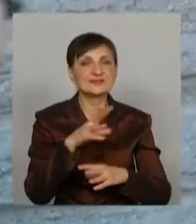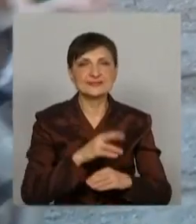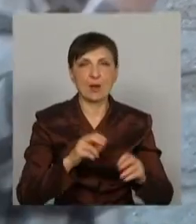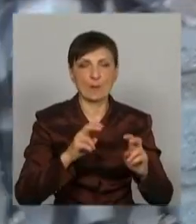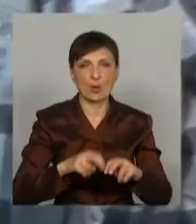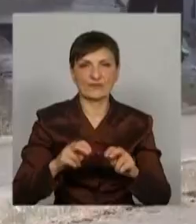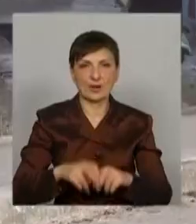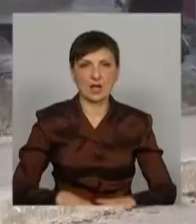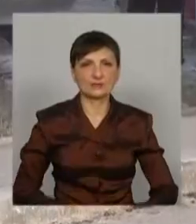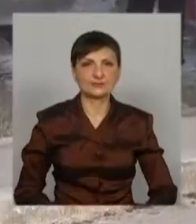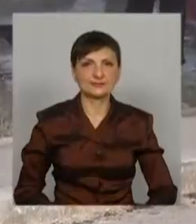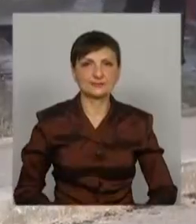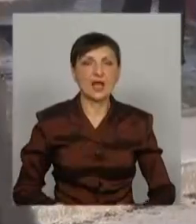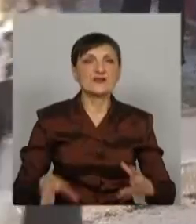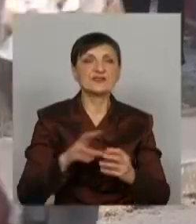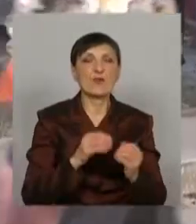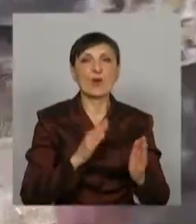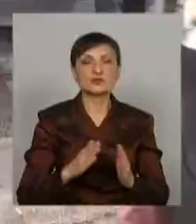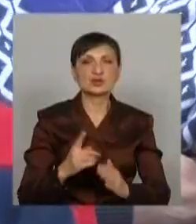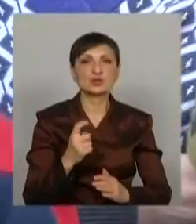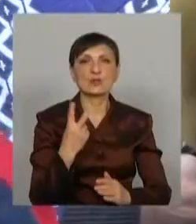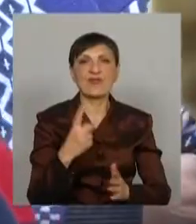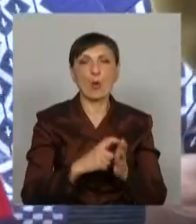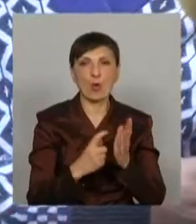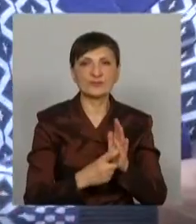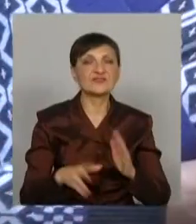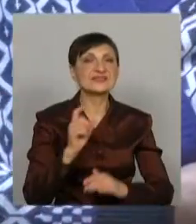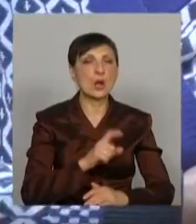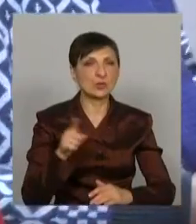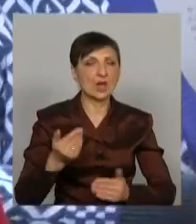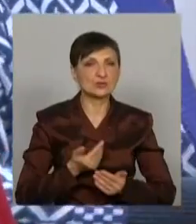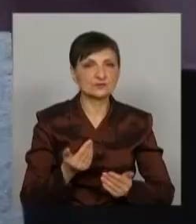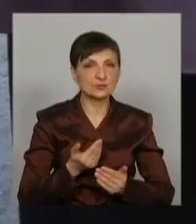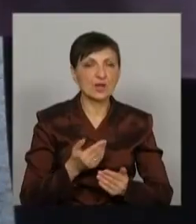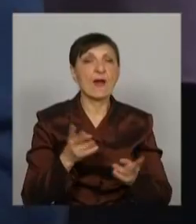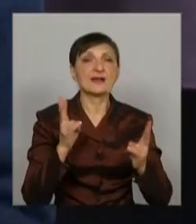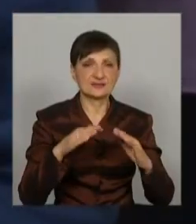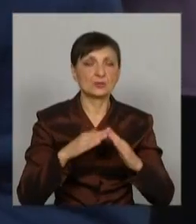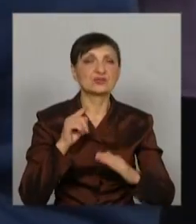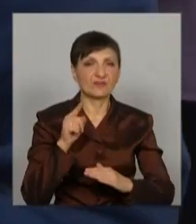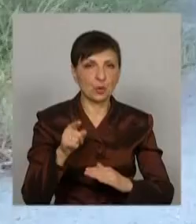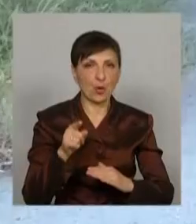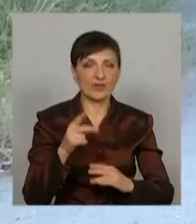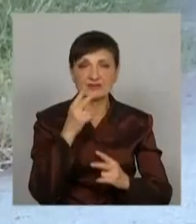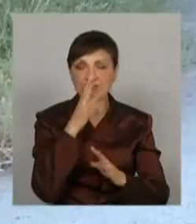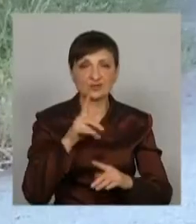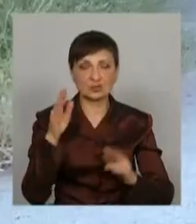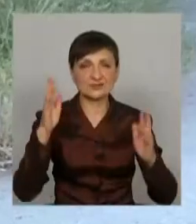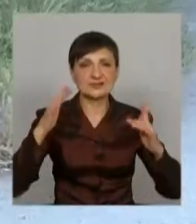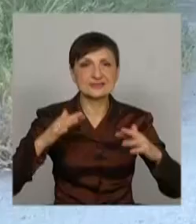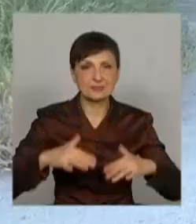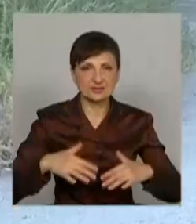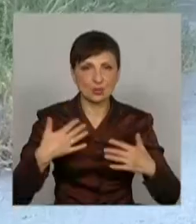процедур всего в общежитии 102 комнаты все люди которые там живут пока останутся в доме несмотря на то что он сыпется и